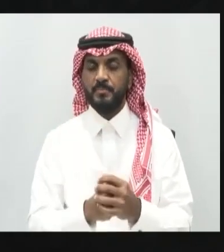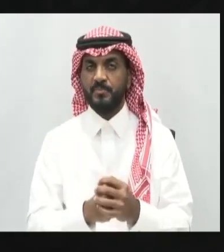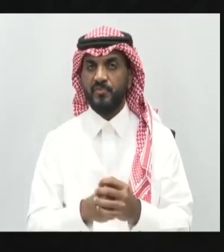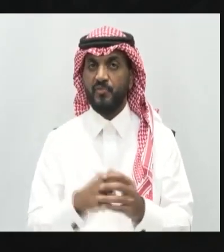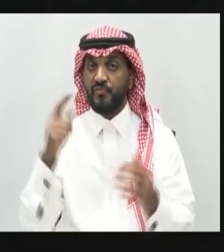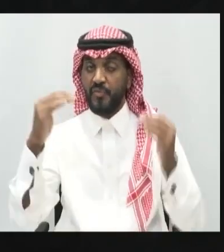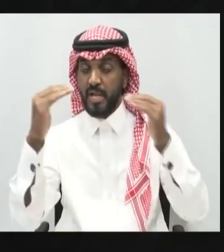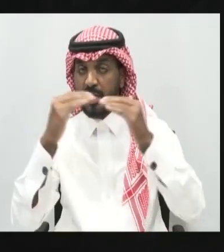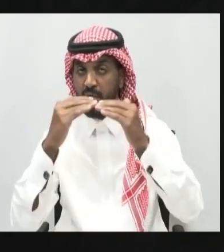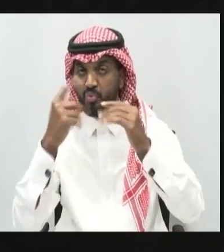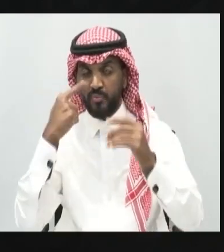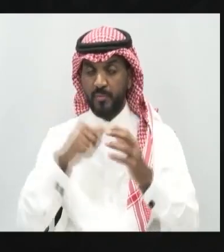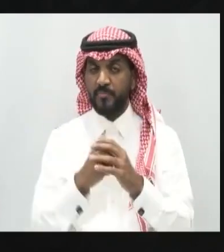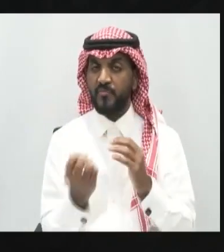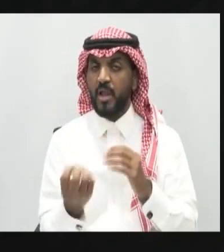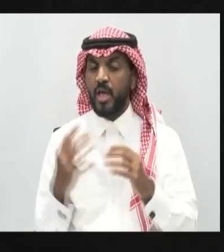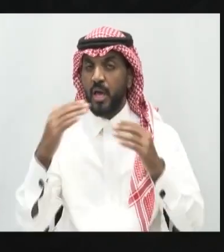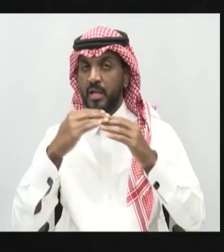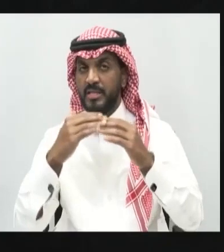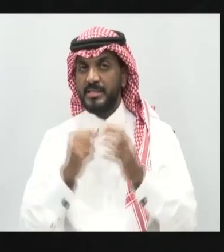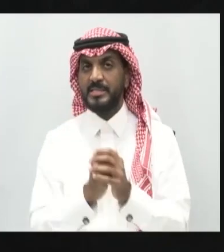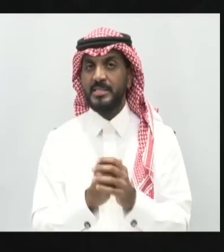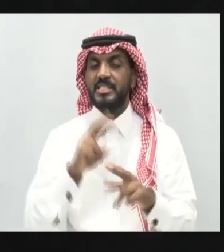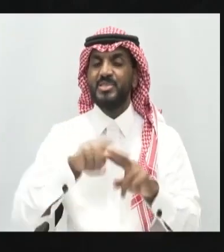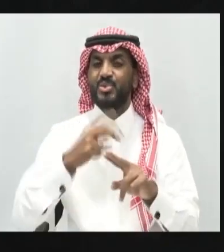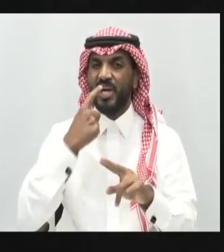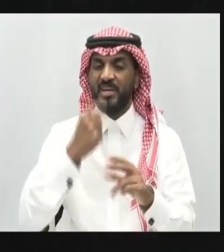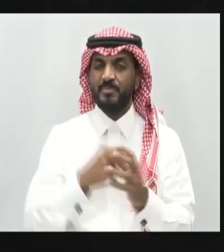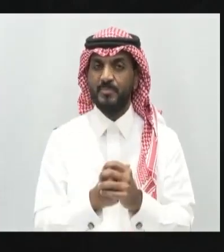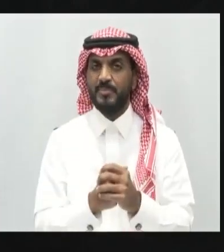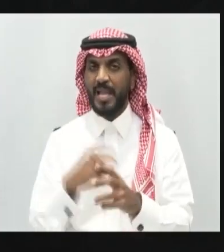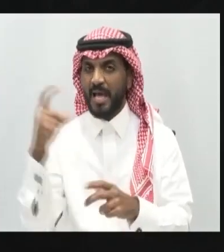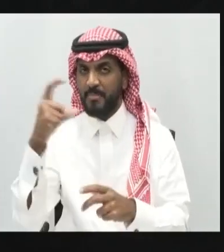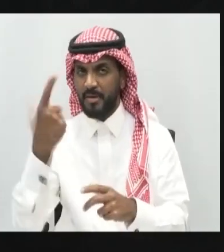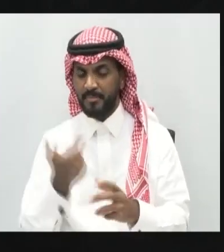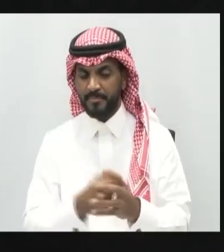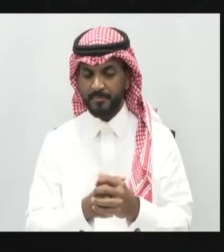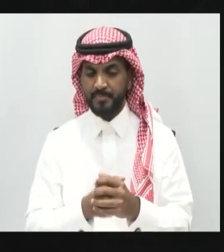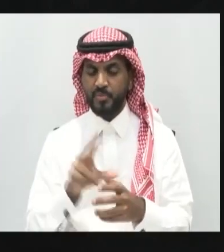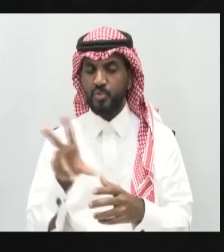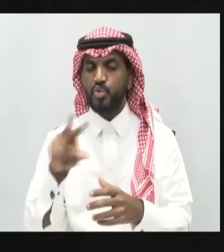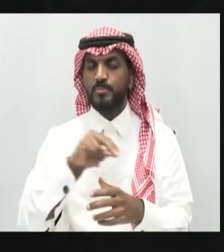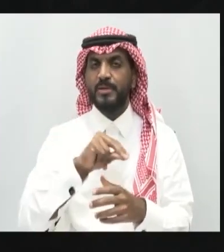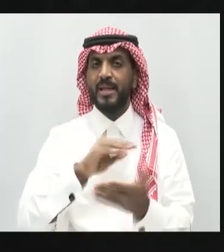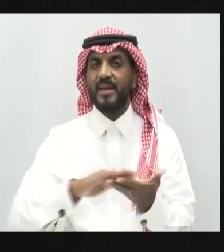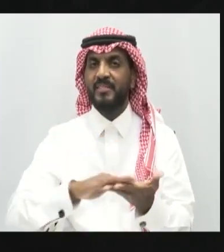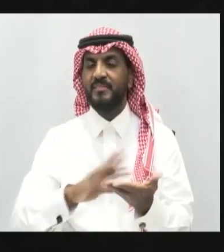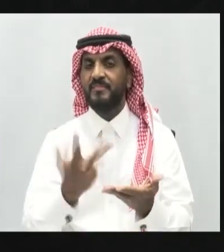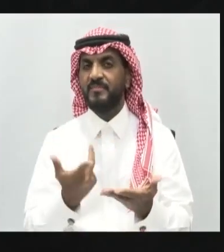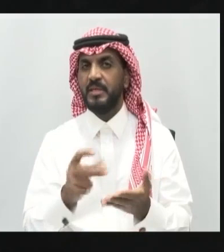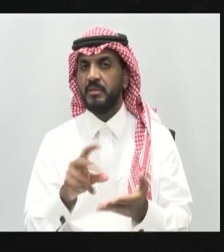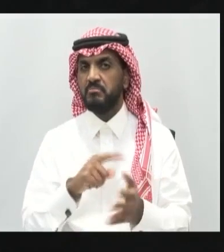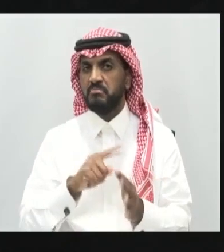هذه نجوم القمر القمر يشبه الارض في